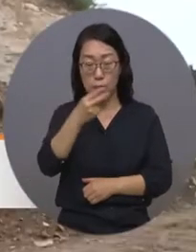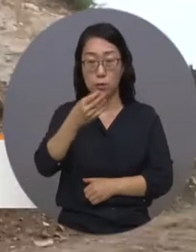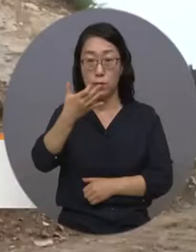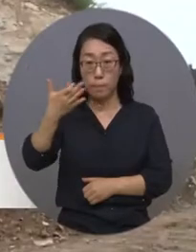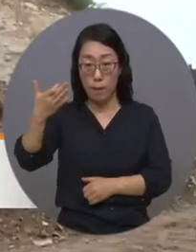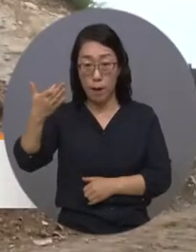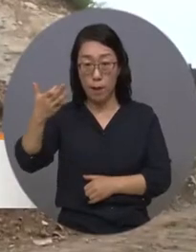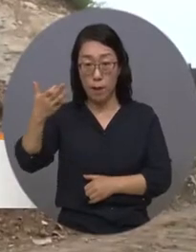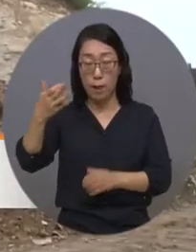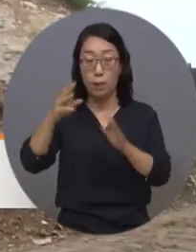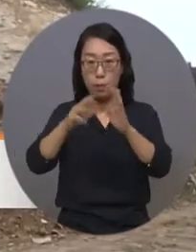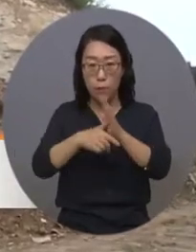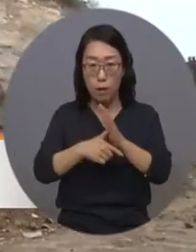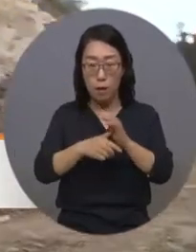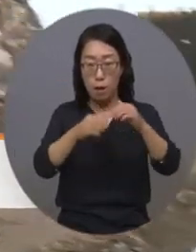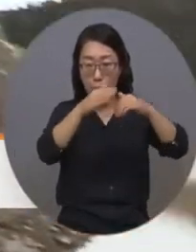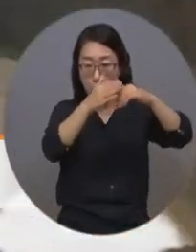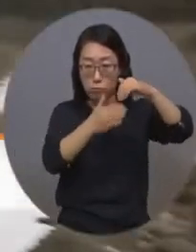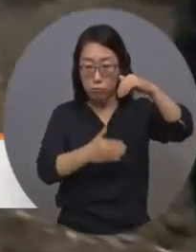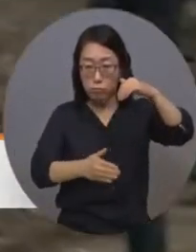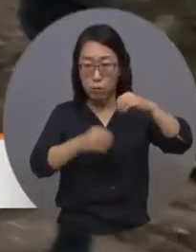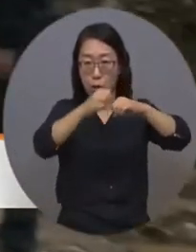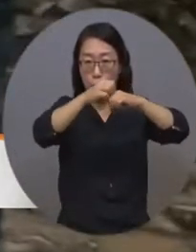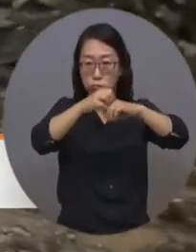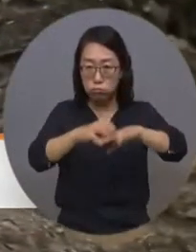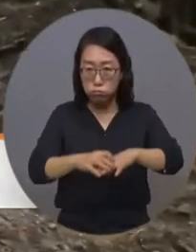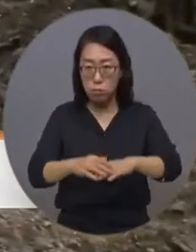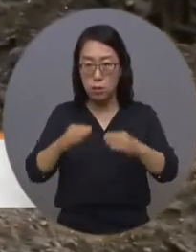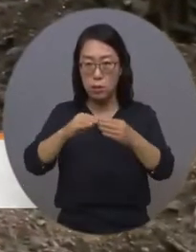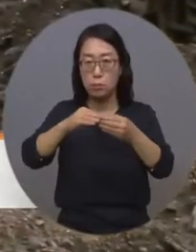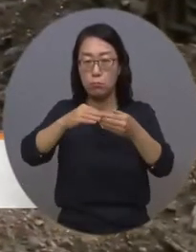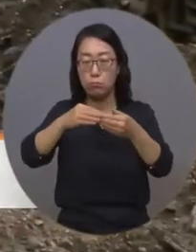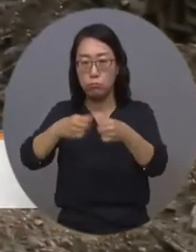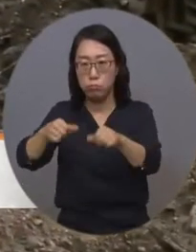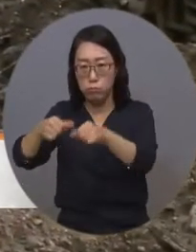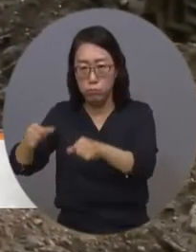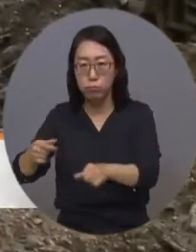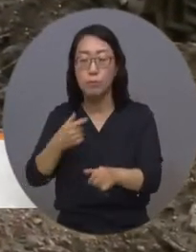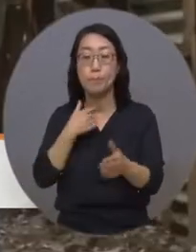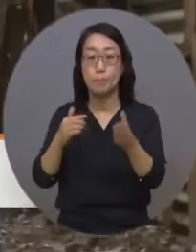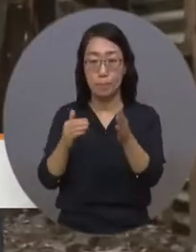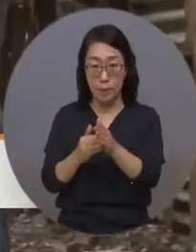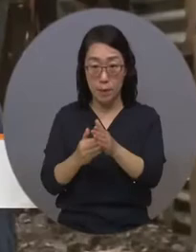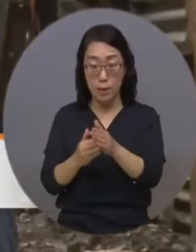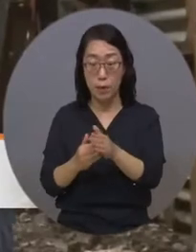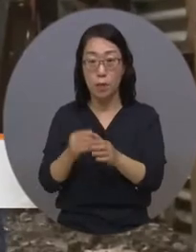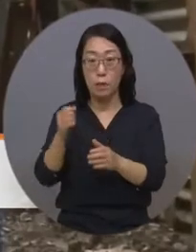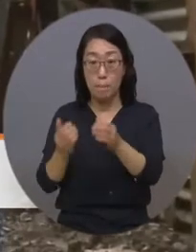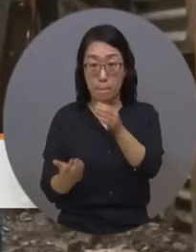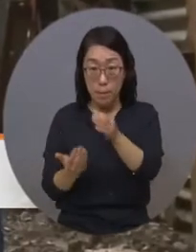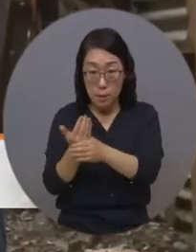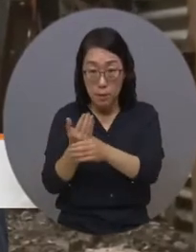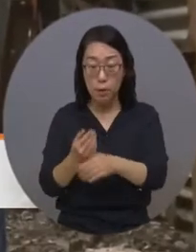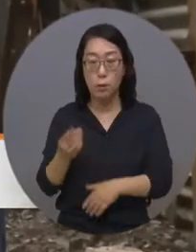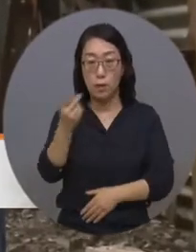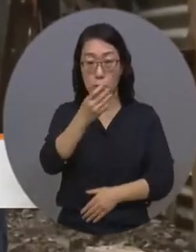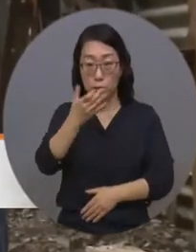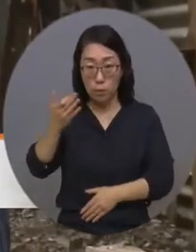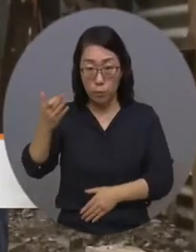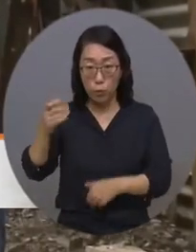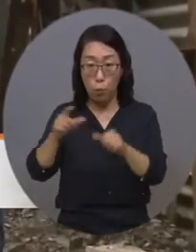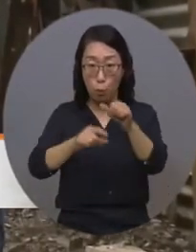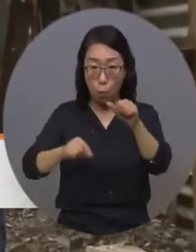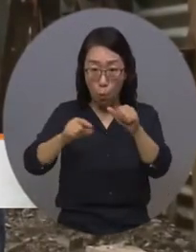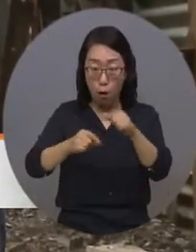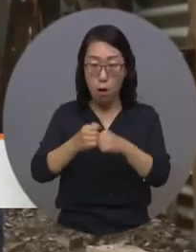2018년 급경사지가 붕괴돼 주택이 파손되는 등 피해가 발생했으며 이로 인해 2019년 5월